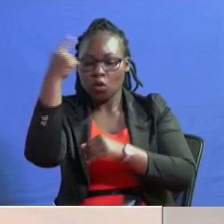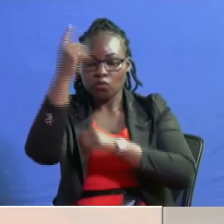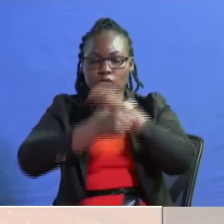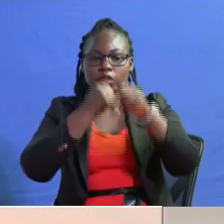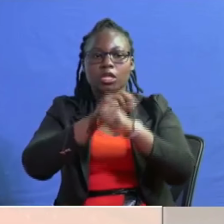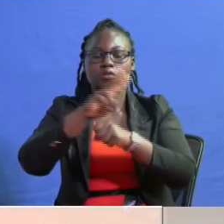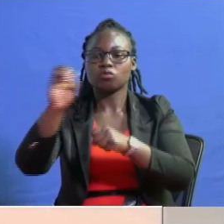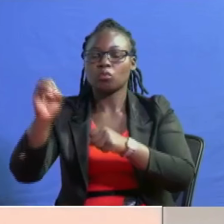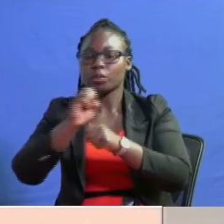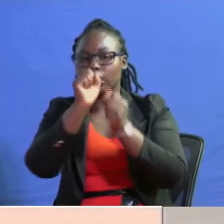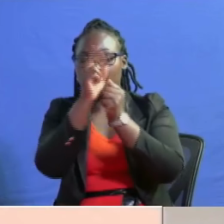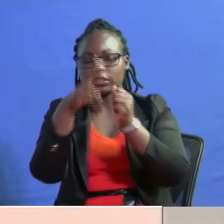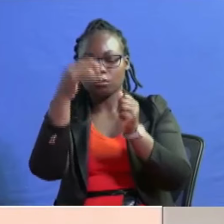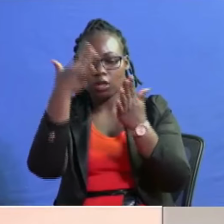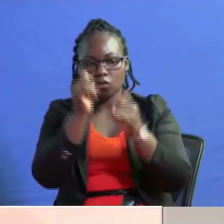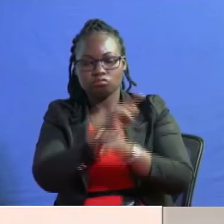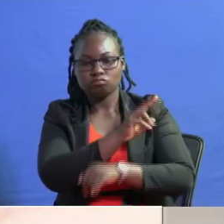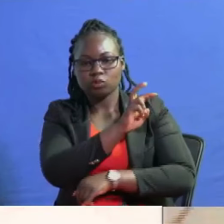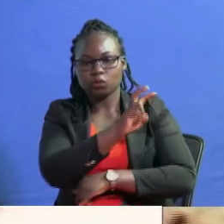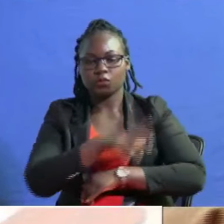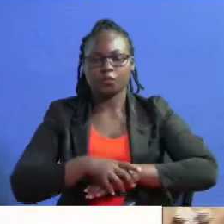2027. Thio Mashari anaarifu kwa kina.